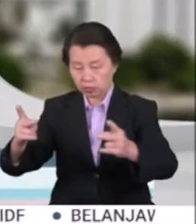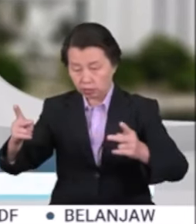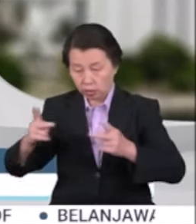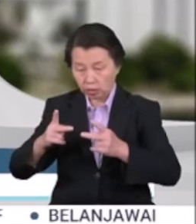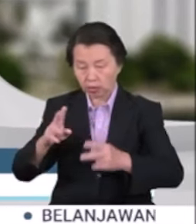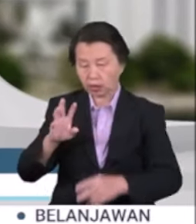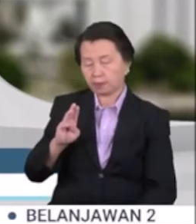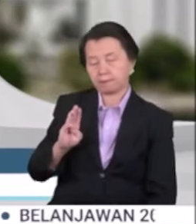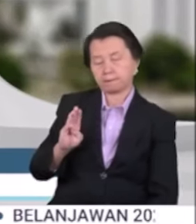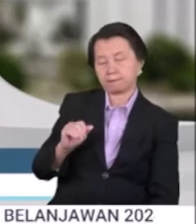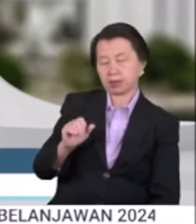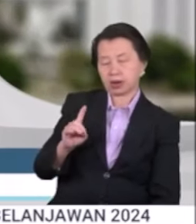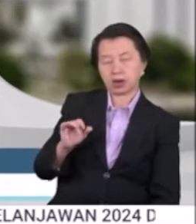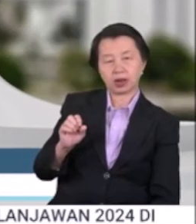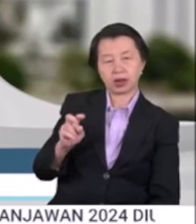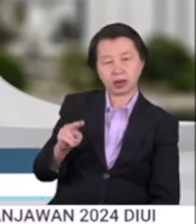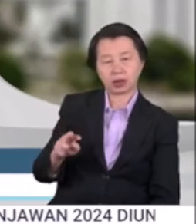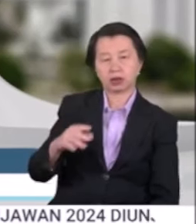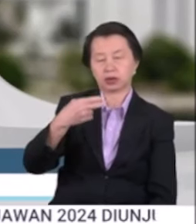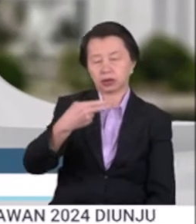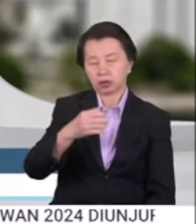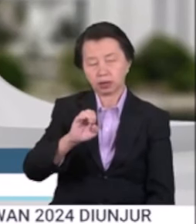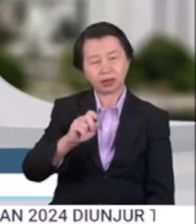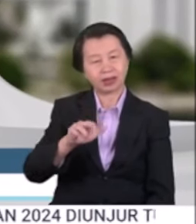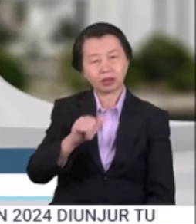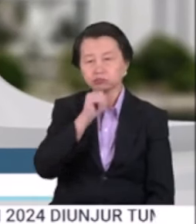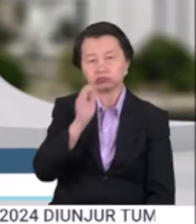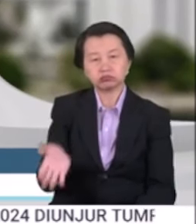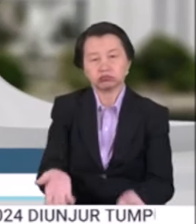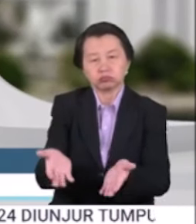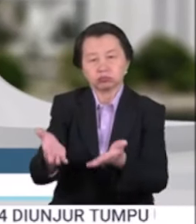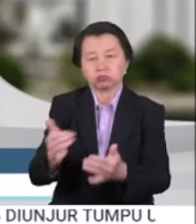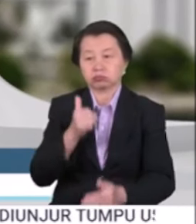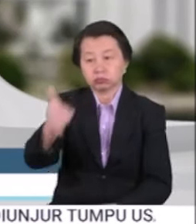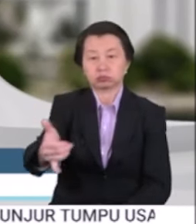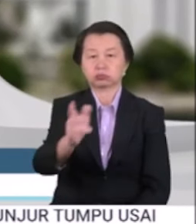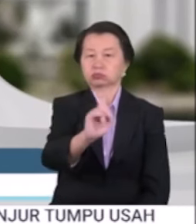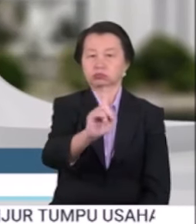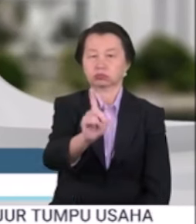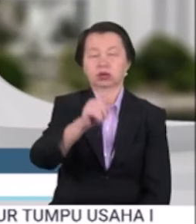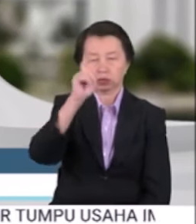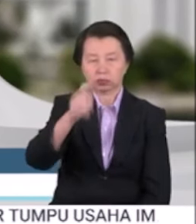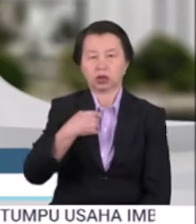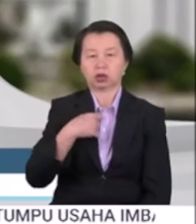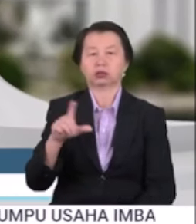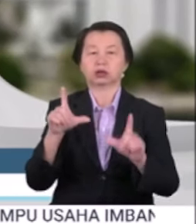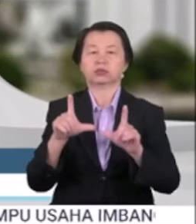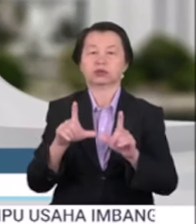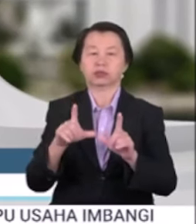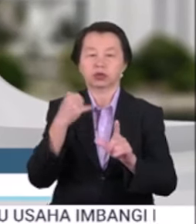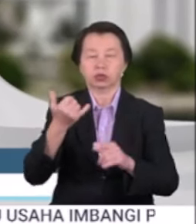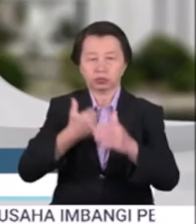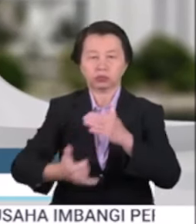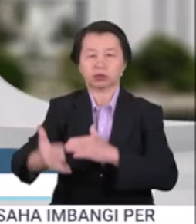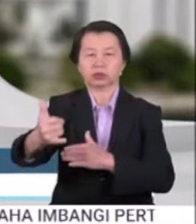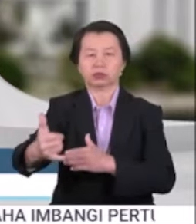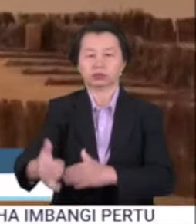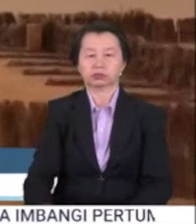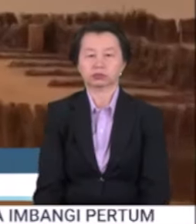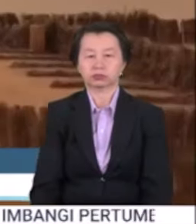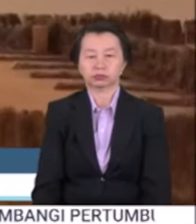bernama madaain salh atau hegra tidak digalakkan untuk dikunjungi dan perlukan permit untuk